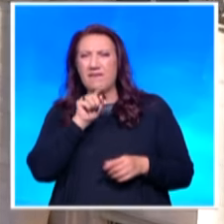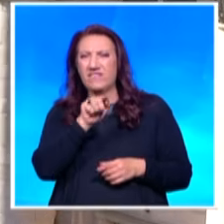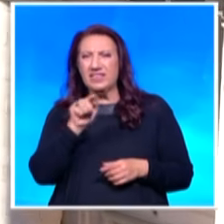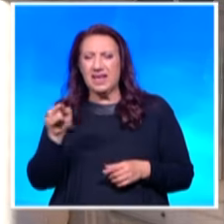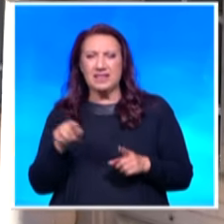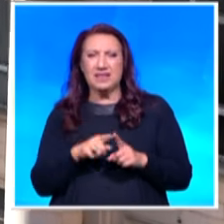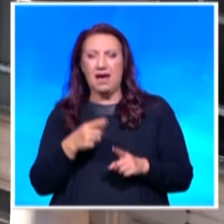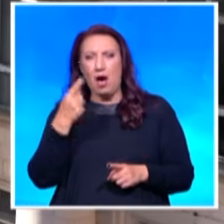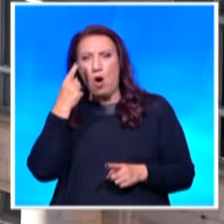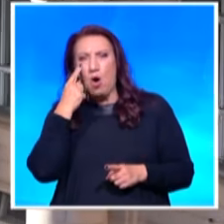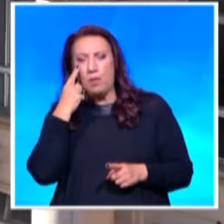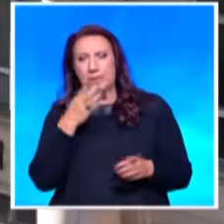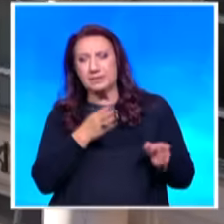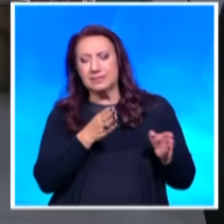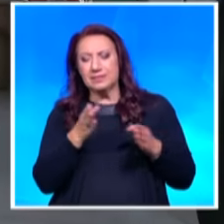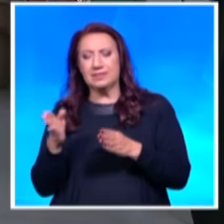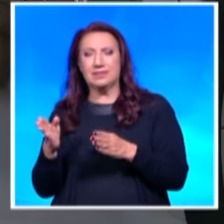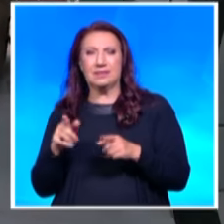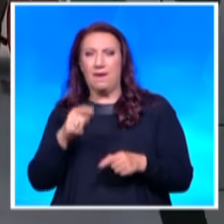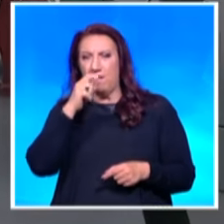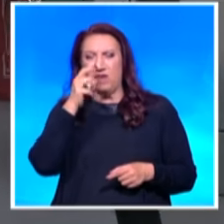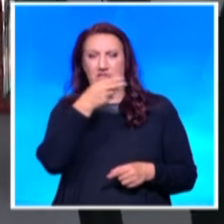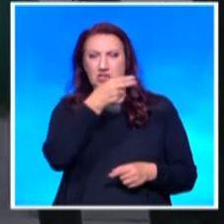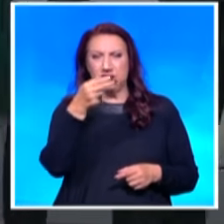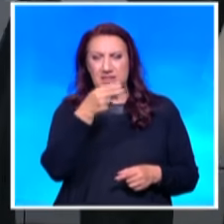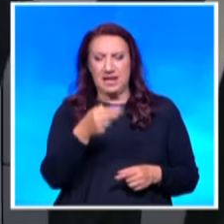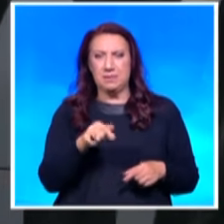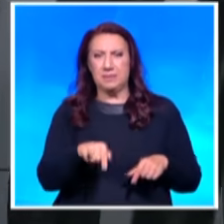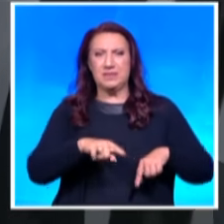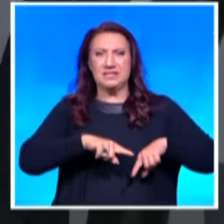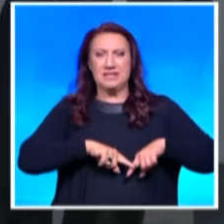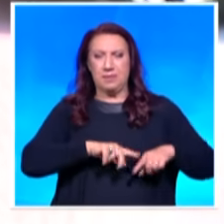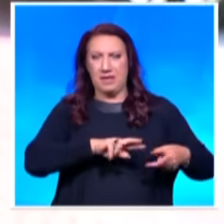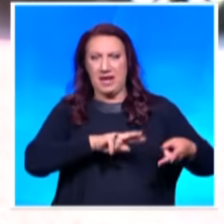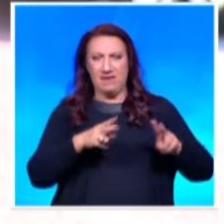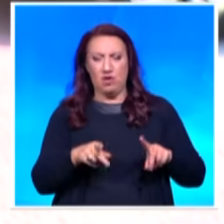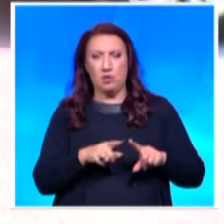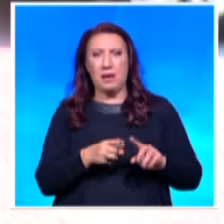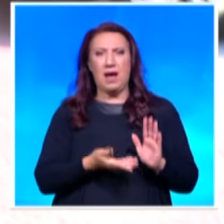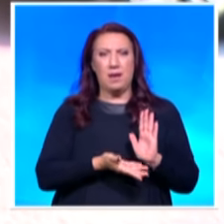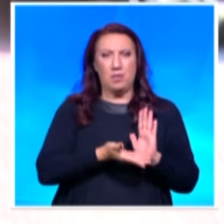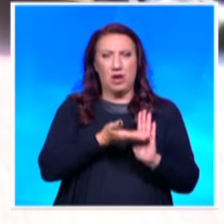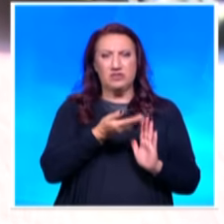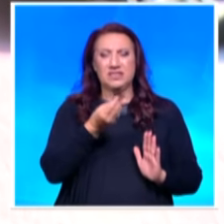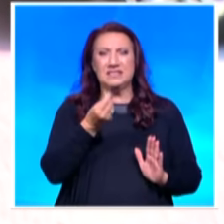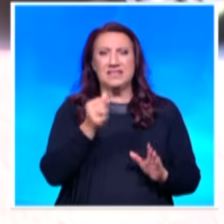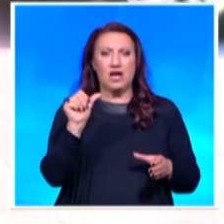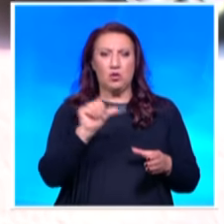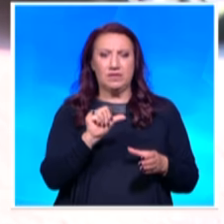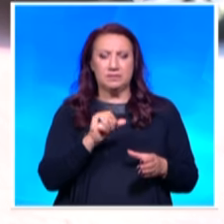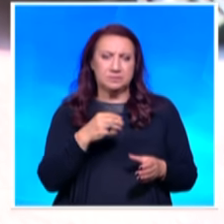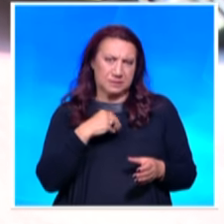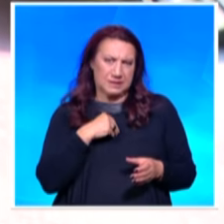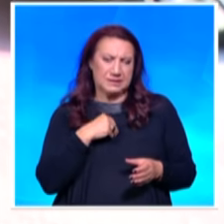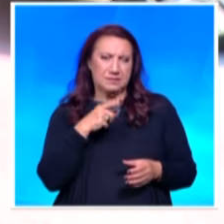теми, като съдебна реформа и покачването на цените на горивата. Кажете ми за 2 месеца какво е свършило това правителство. Сетете се за